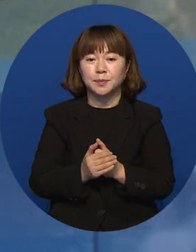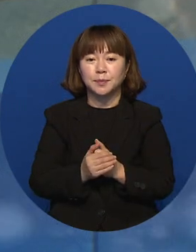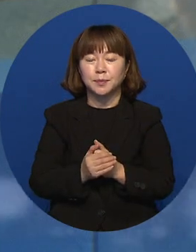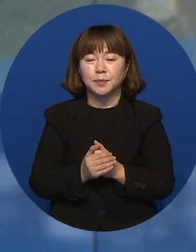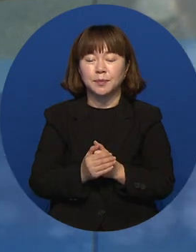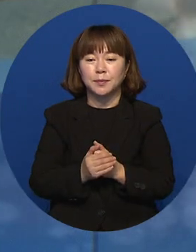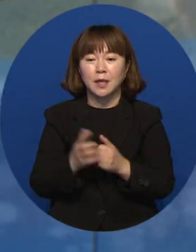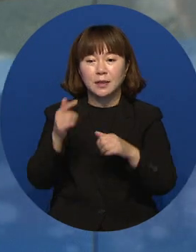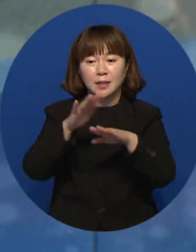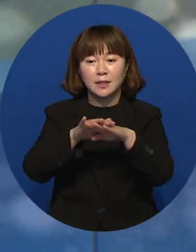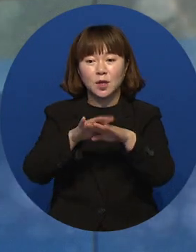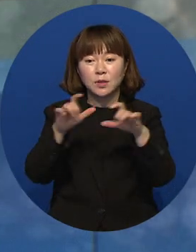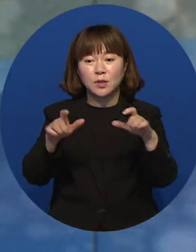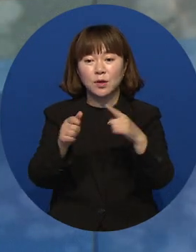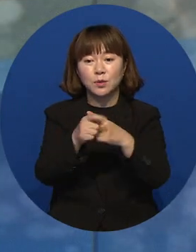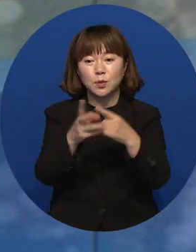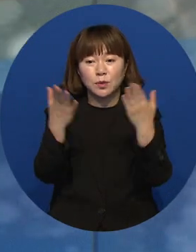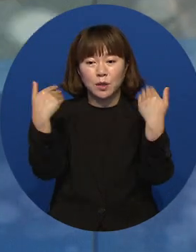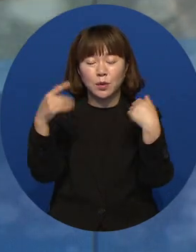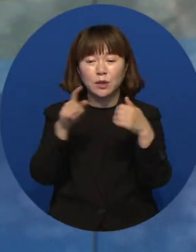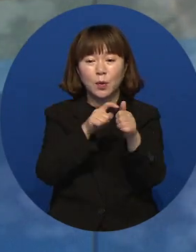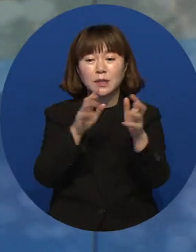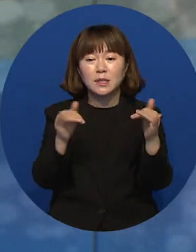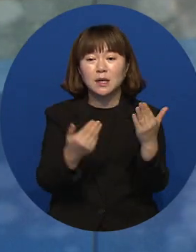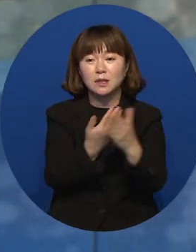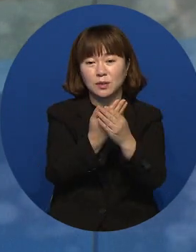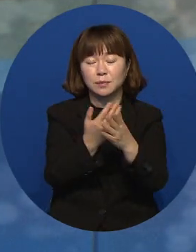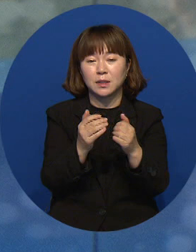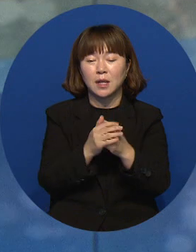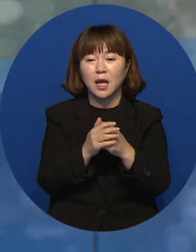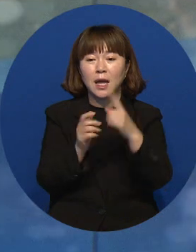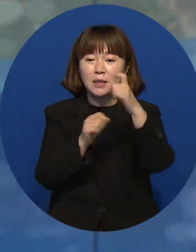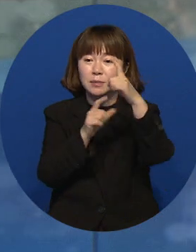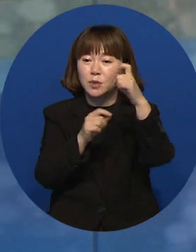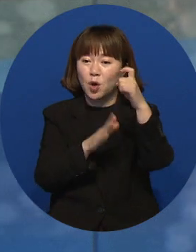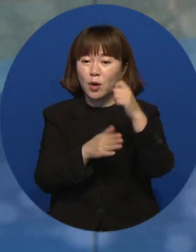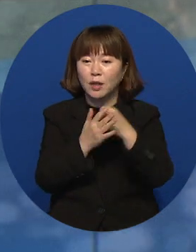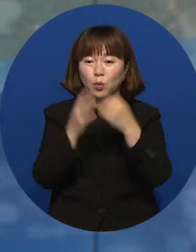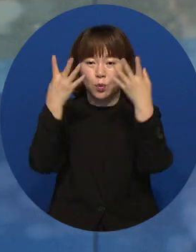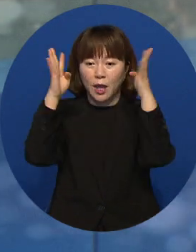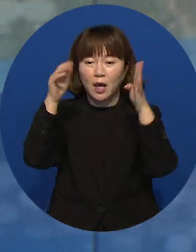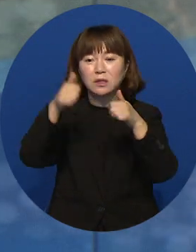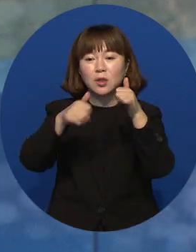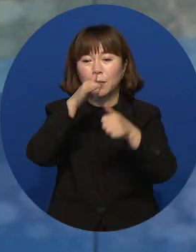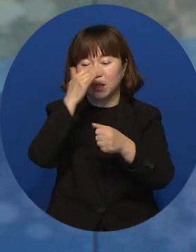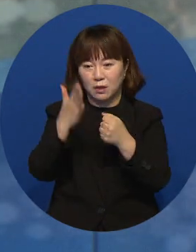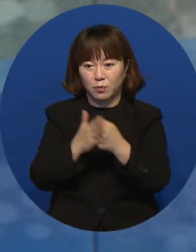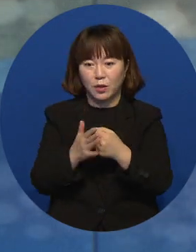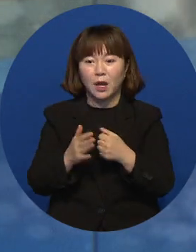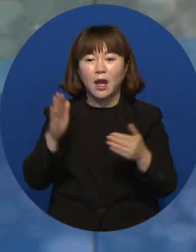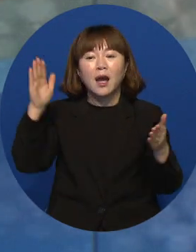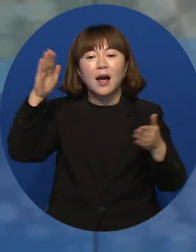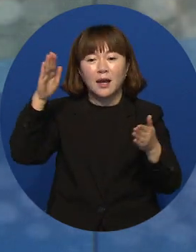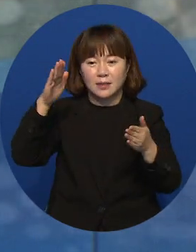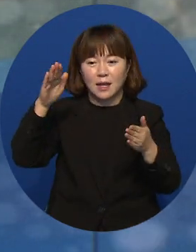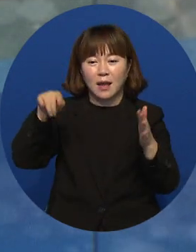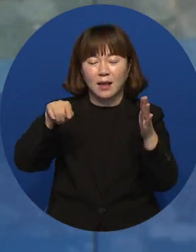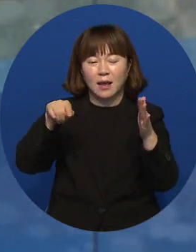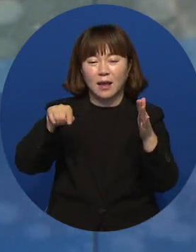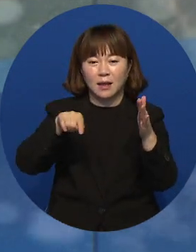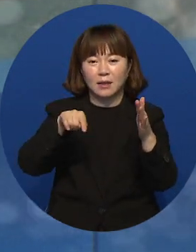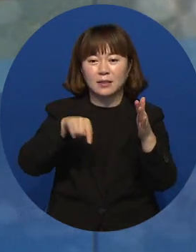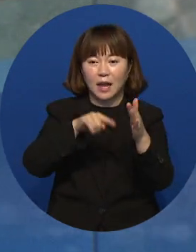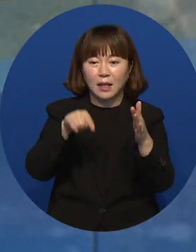초등학교에서도 진짜 발생을 했구요 12월달에 또 수능이 있어서 학생들에 대한 이 감염 대책이 있는